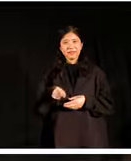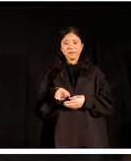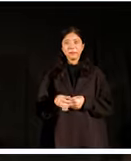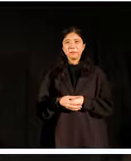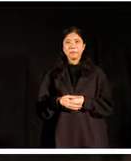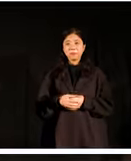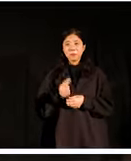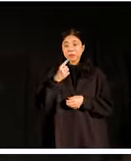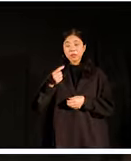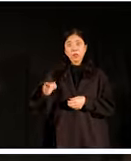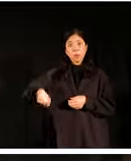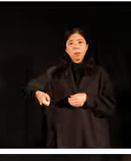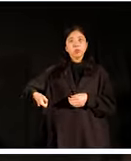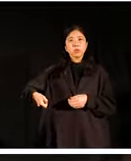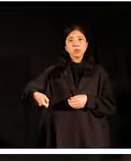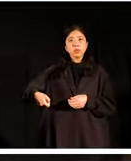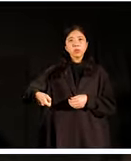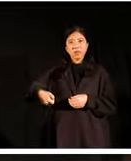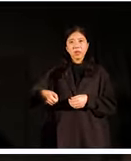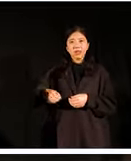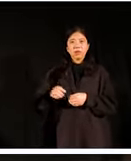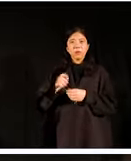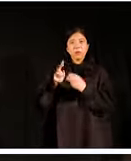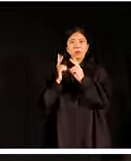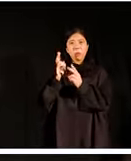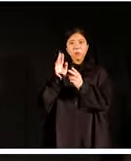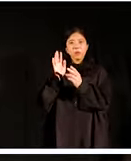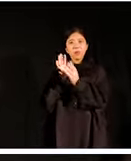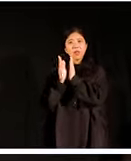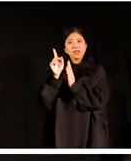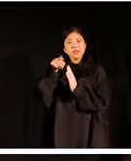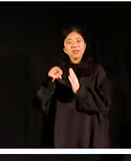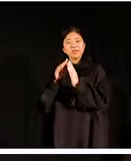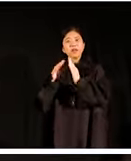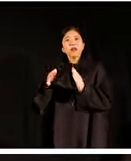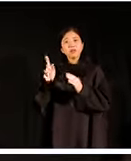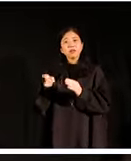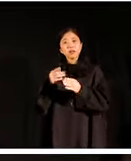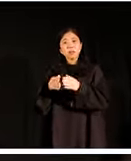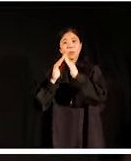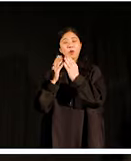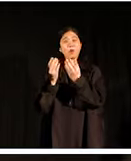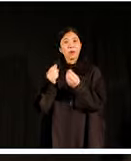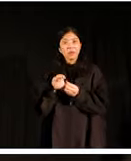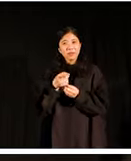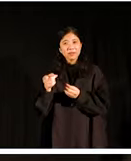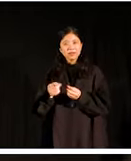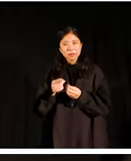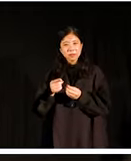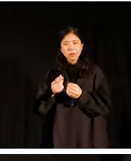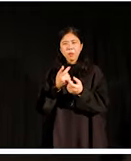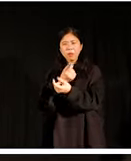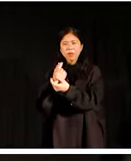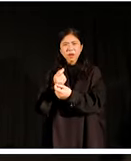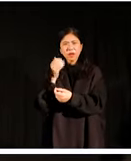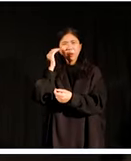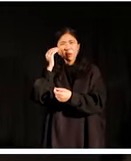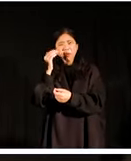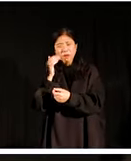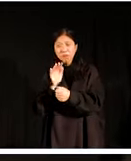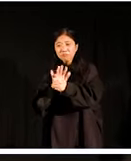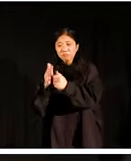あのカンボジアでこう自然になんか健人会であのできたんですけれどぱそういった困ったお互いの困り事だとかすぐに相談できる